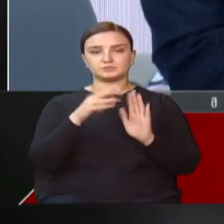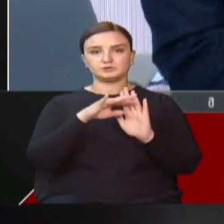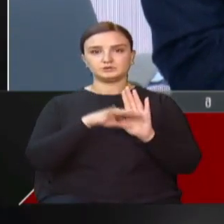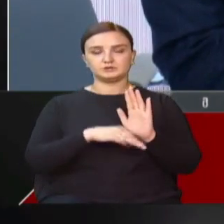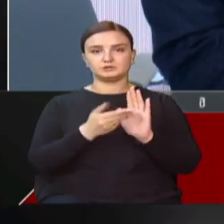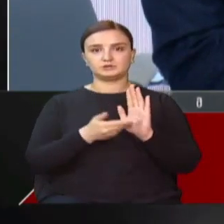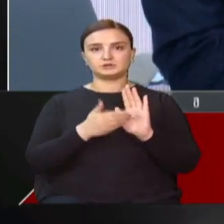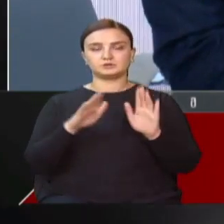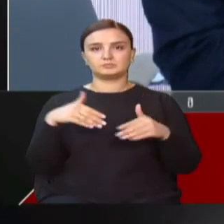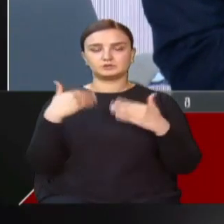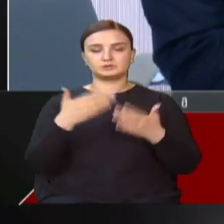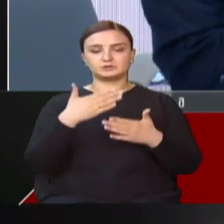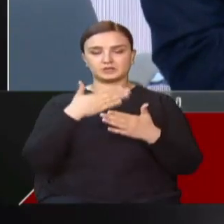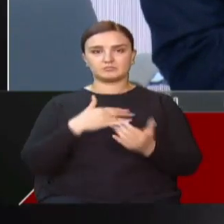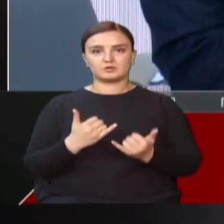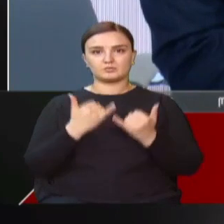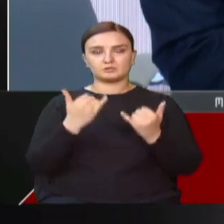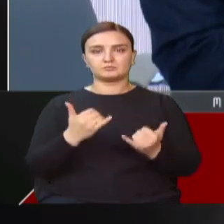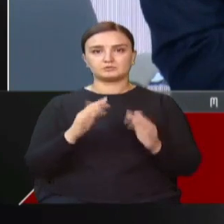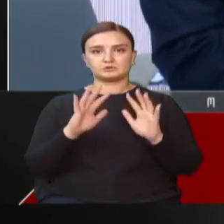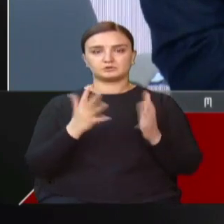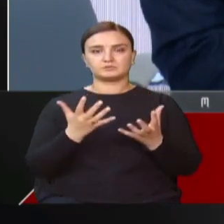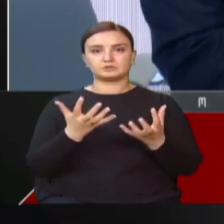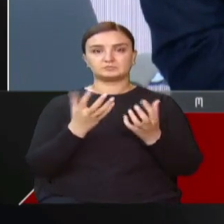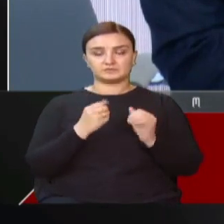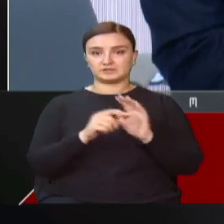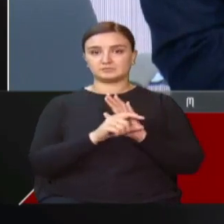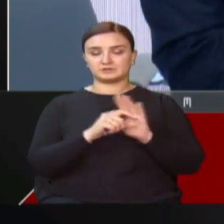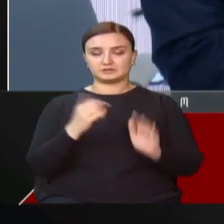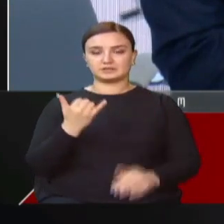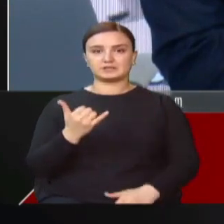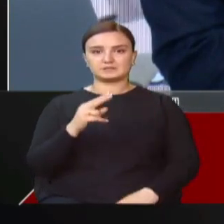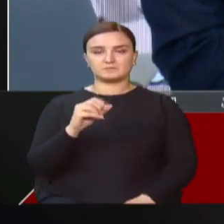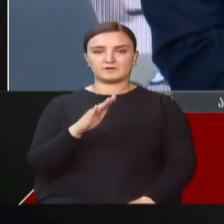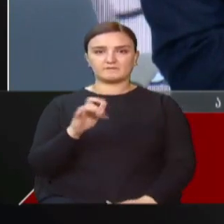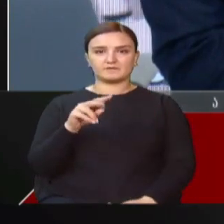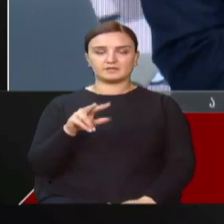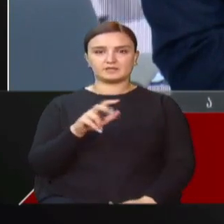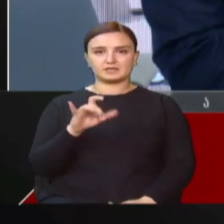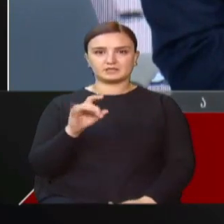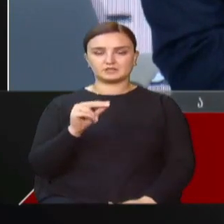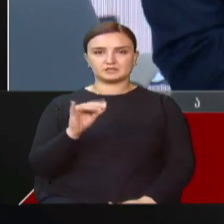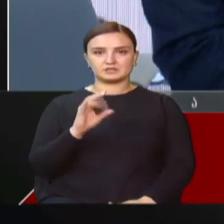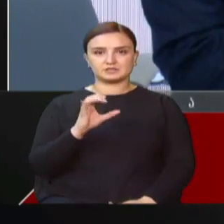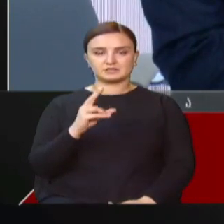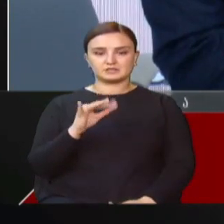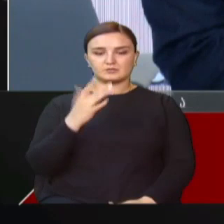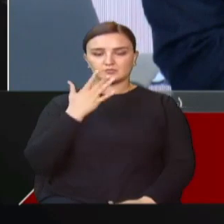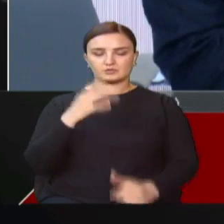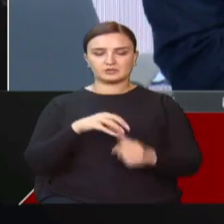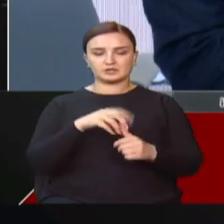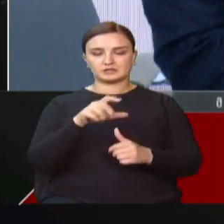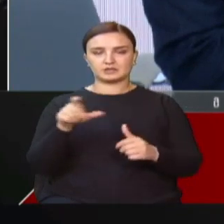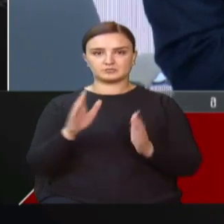რომლის დაკმაყოფილების შემთხვევაშიც მივიღებთ სტატუსს. დღეს პაველ ჰერჩინსკიმ ევროკავშირის წარმომადგენელმა საქართველოსში პოლიტიკურ ლიდერებს